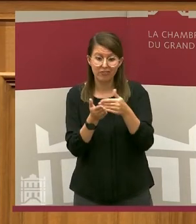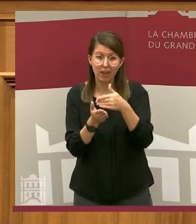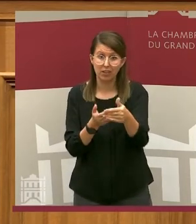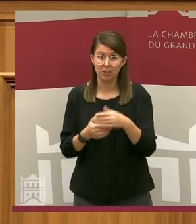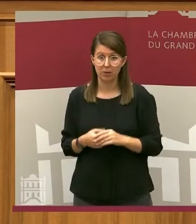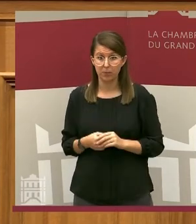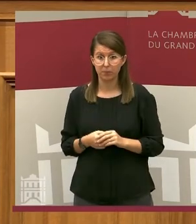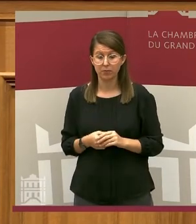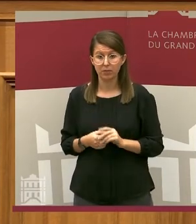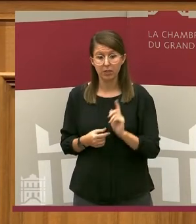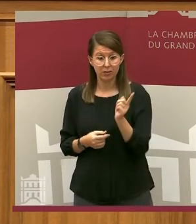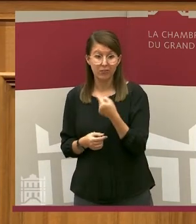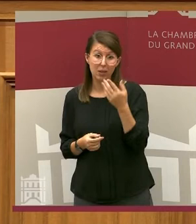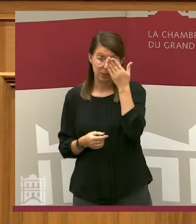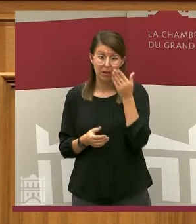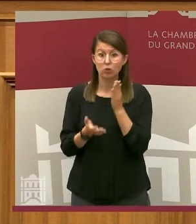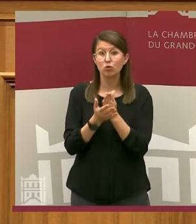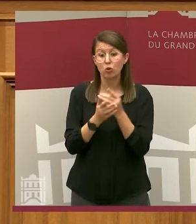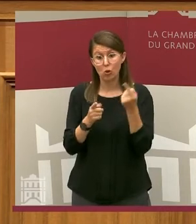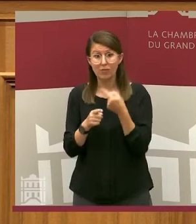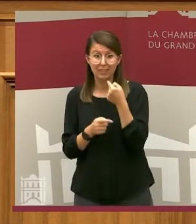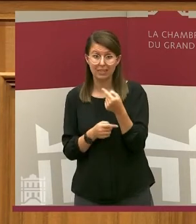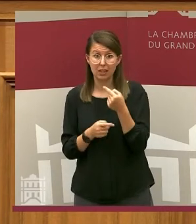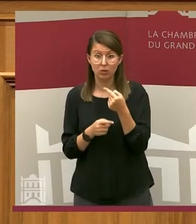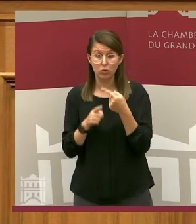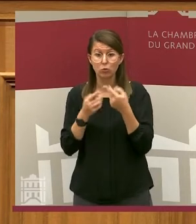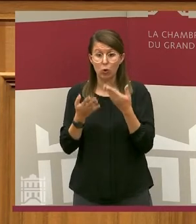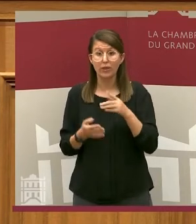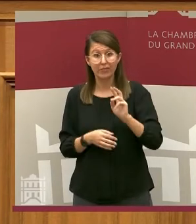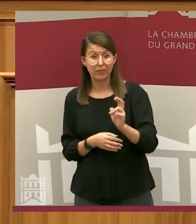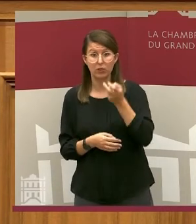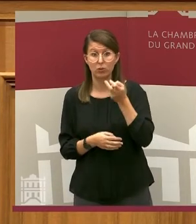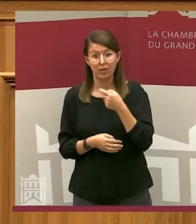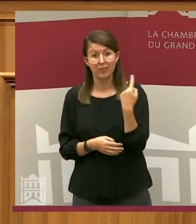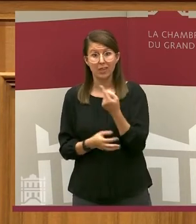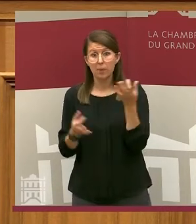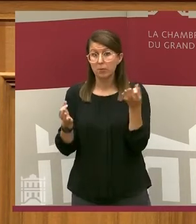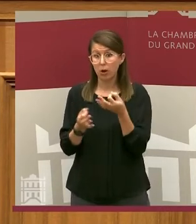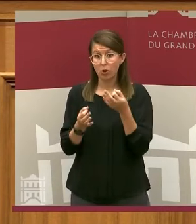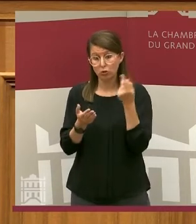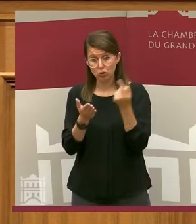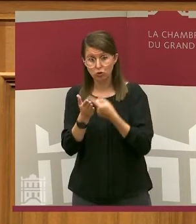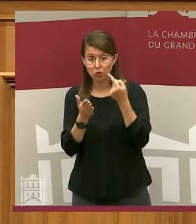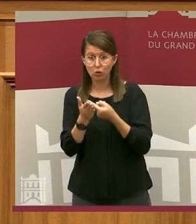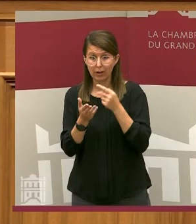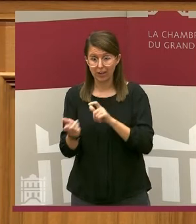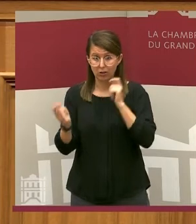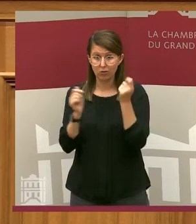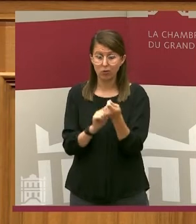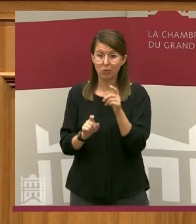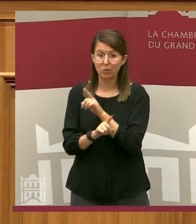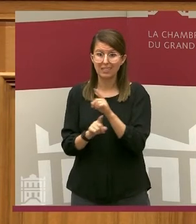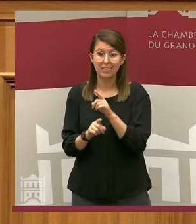Heiligen Haus auch schon oft gesagt, aber wir sollen heute noch einkehren. Wir brauchen eine Steuerreform ohne Hunderte von